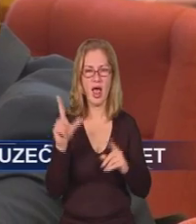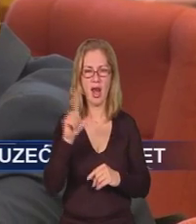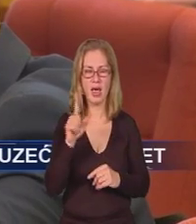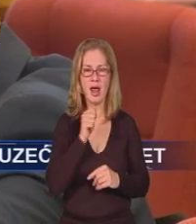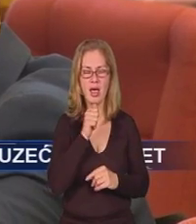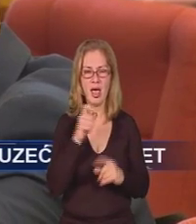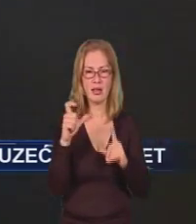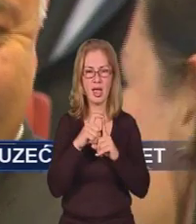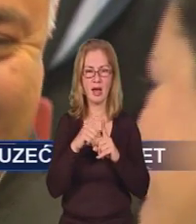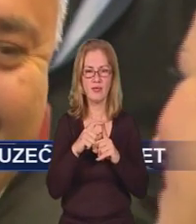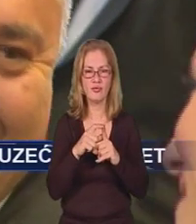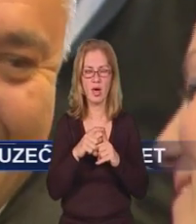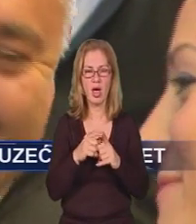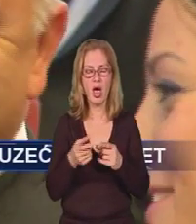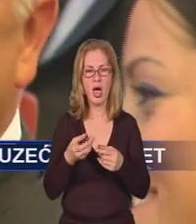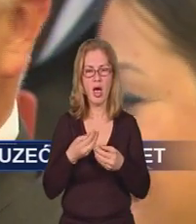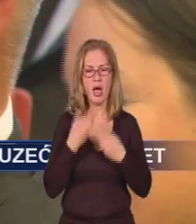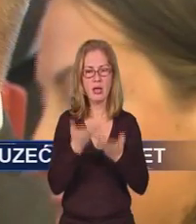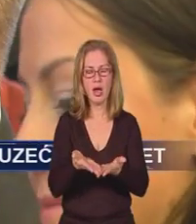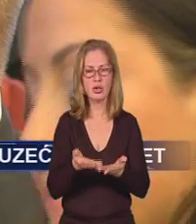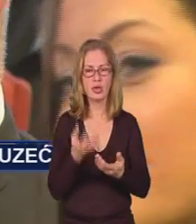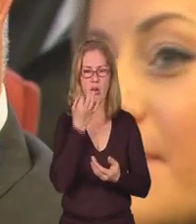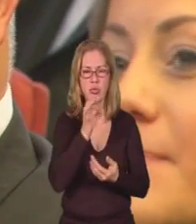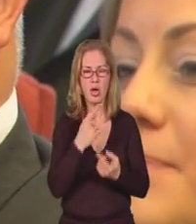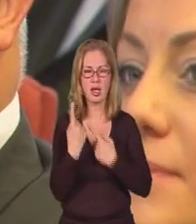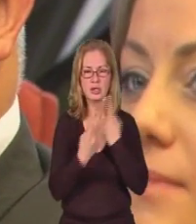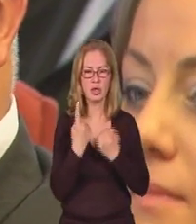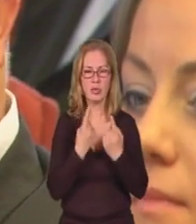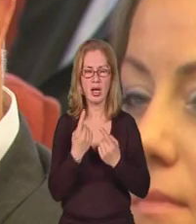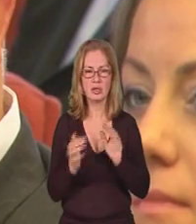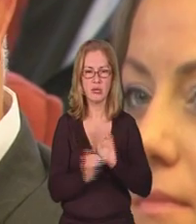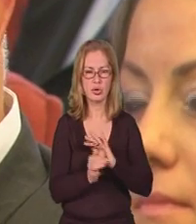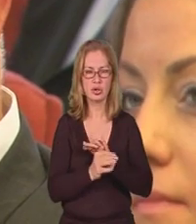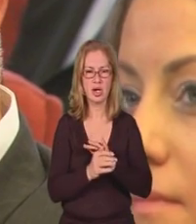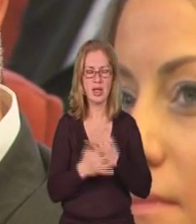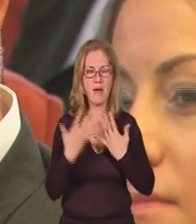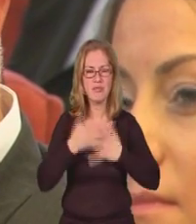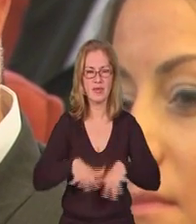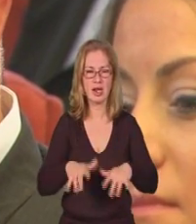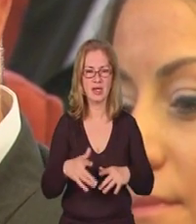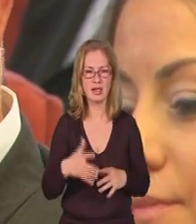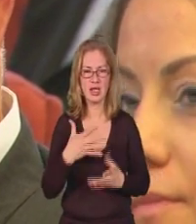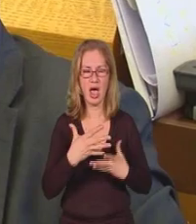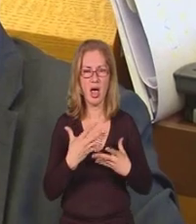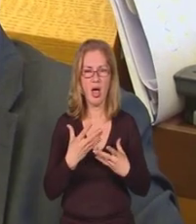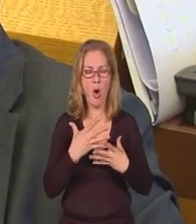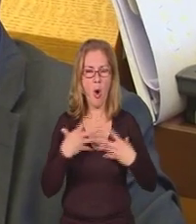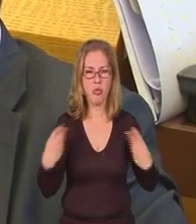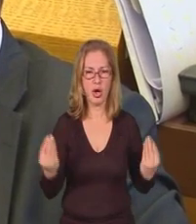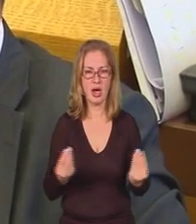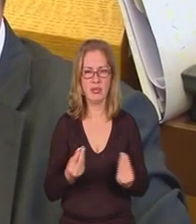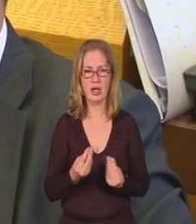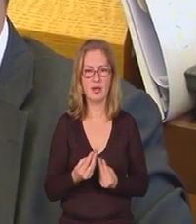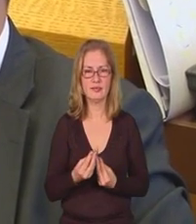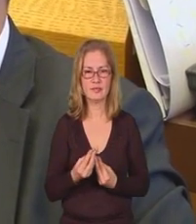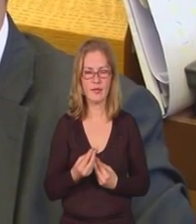Otvaranje Lira i Delfaja su svakako doprineli boljem stanju u budžetu i, kako kaže, privreda se oporavlja. Na sednici, osim